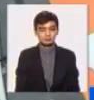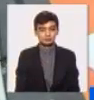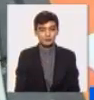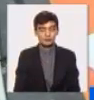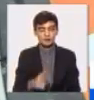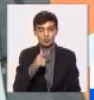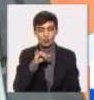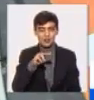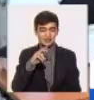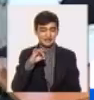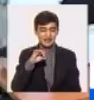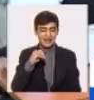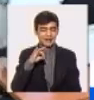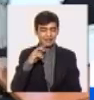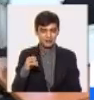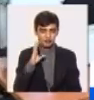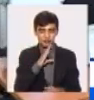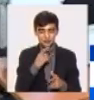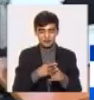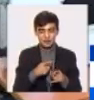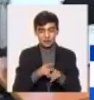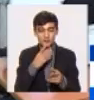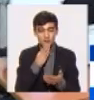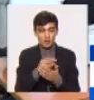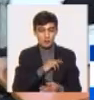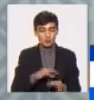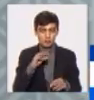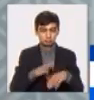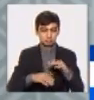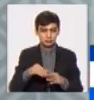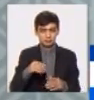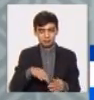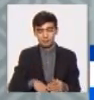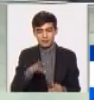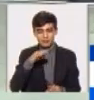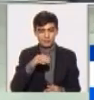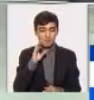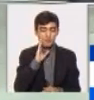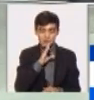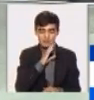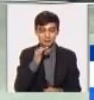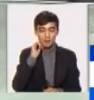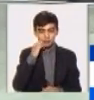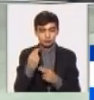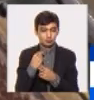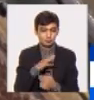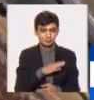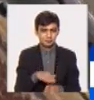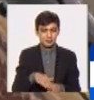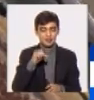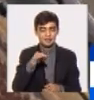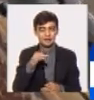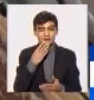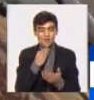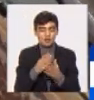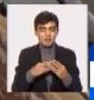Гульзине Таманбайқызы привезла на фестиваль свои работы. Мастерству рукоделия она училась с детства, у мамы и бабушек. Теперь делится семейными